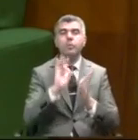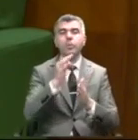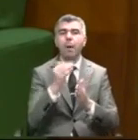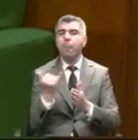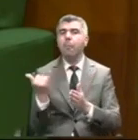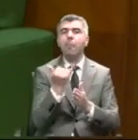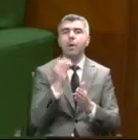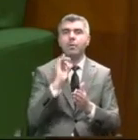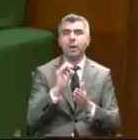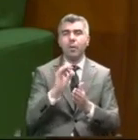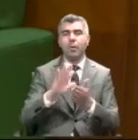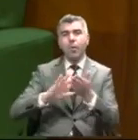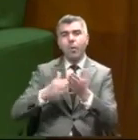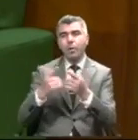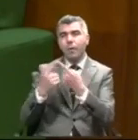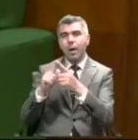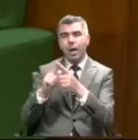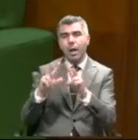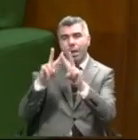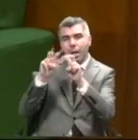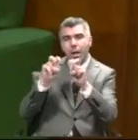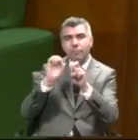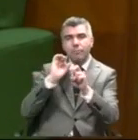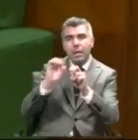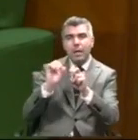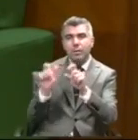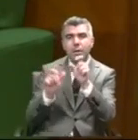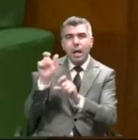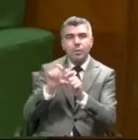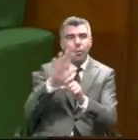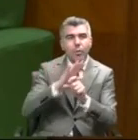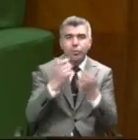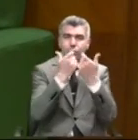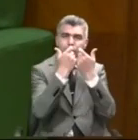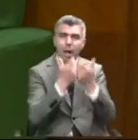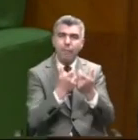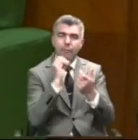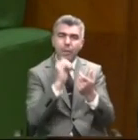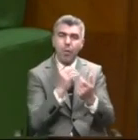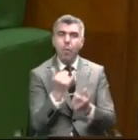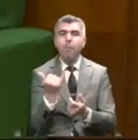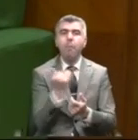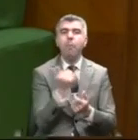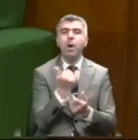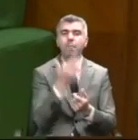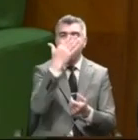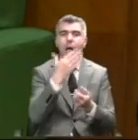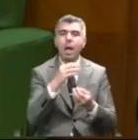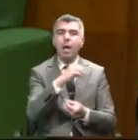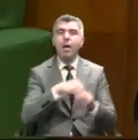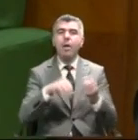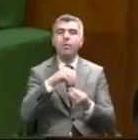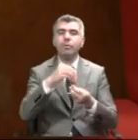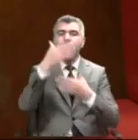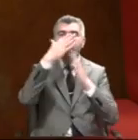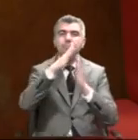من عند المراقبين الذين يولون اهتمام كبير للحجاج المغاربه